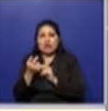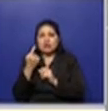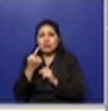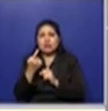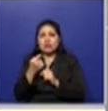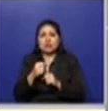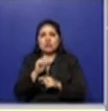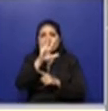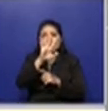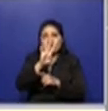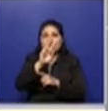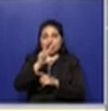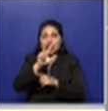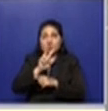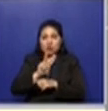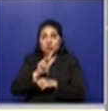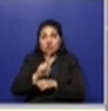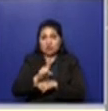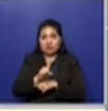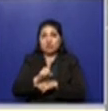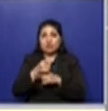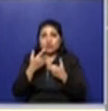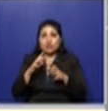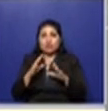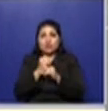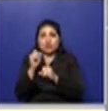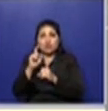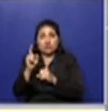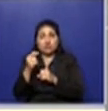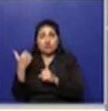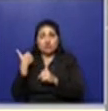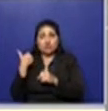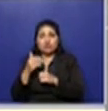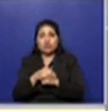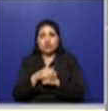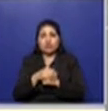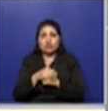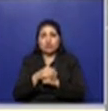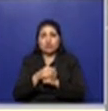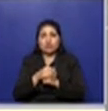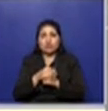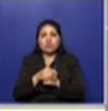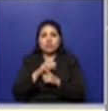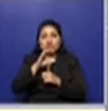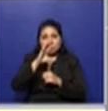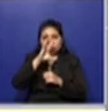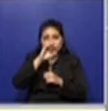เดียวก็ดีครับผลปรากฏว่าความคิดเห็นความน่าเชื่อถือจนถึงศรัทธาเนี่ย